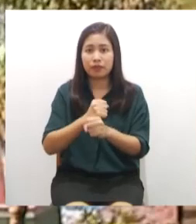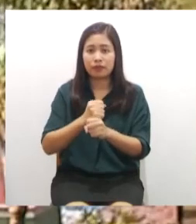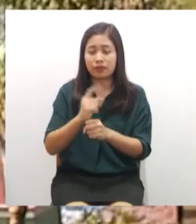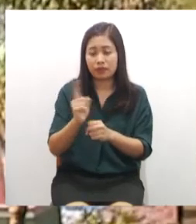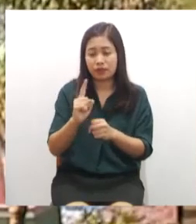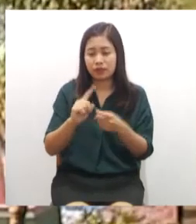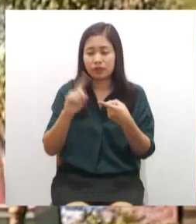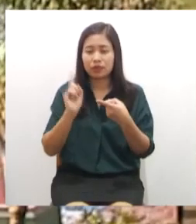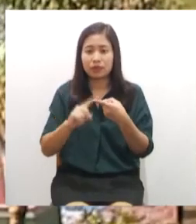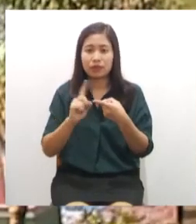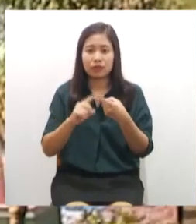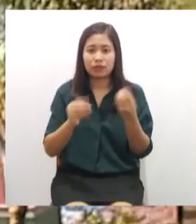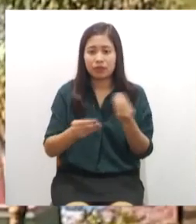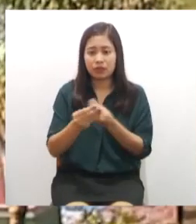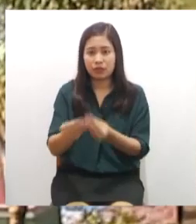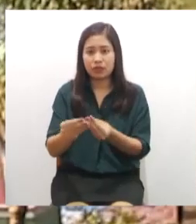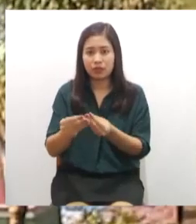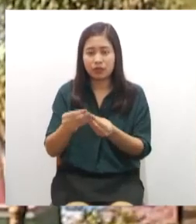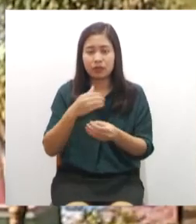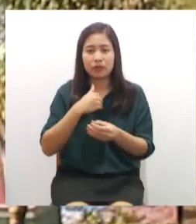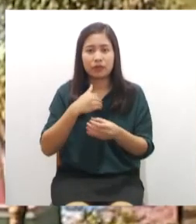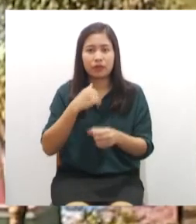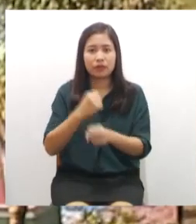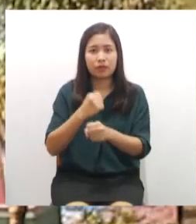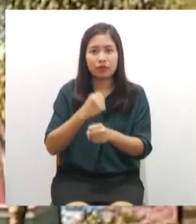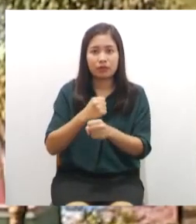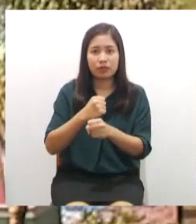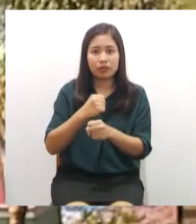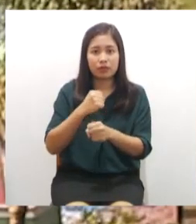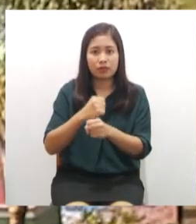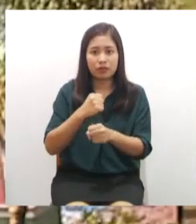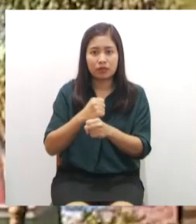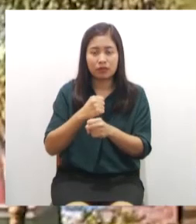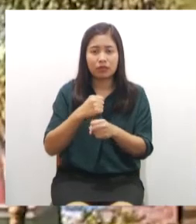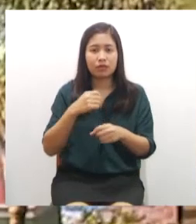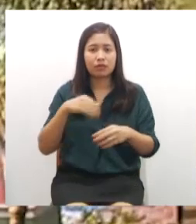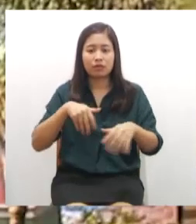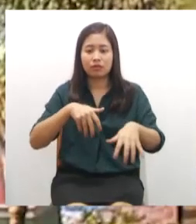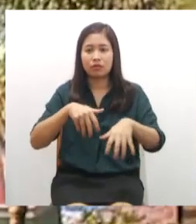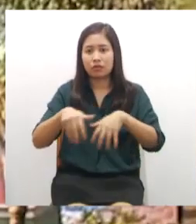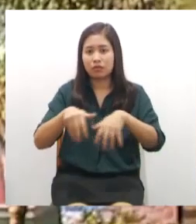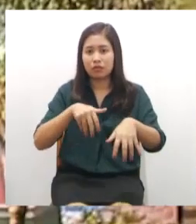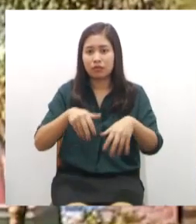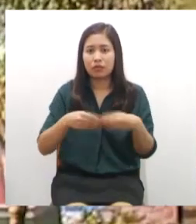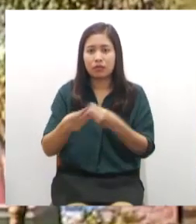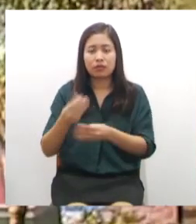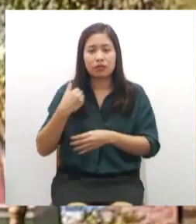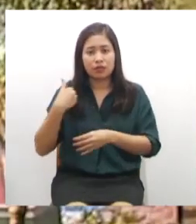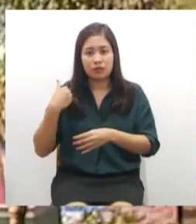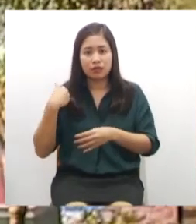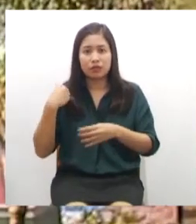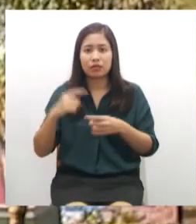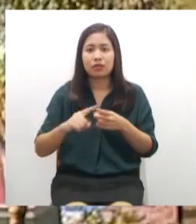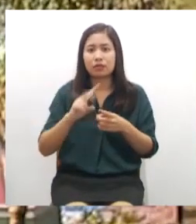1. ให้มีนิสัยในการสังเกตจดจำเชื่อฟังและพึ่งตนเอง 2.